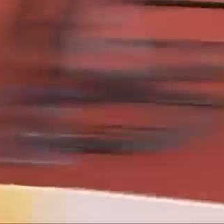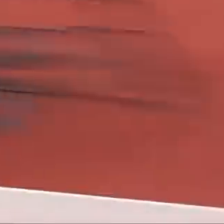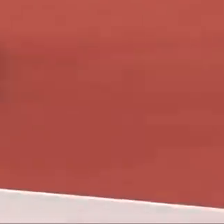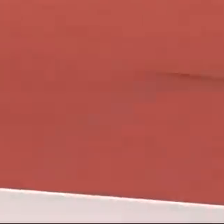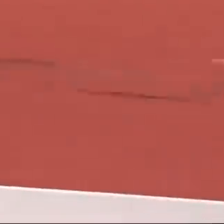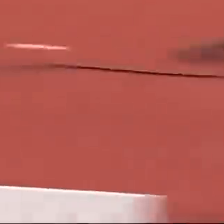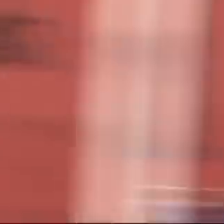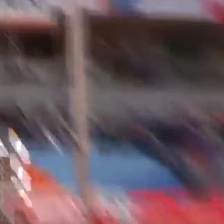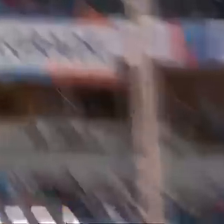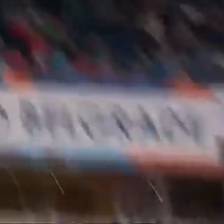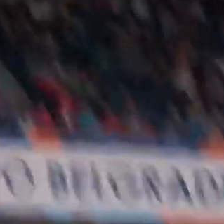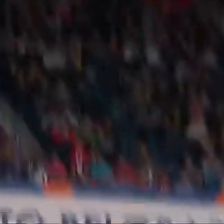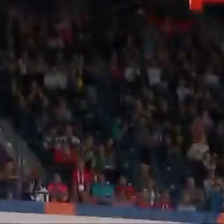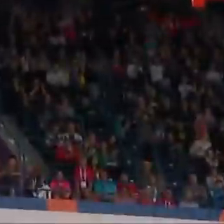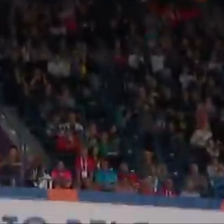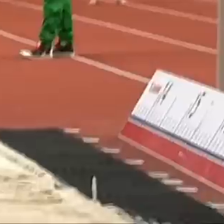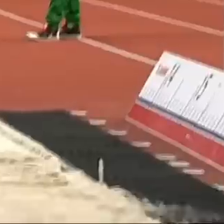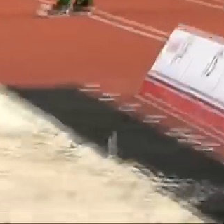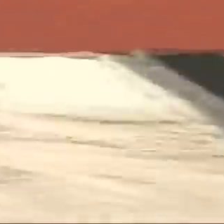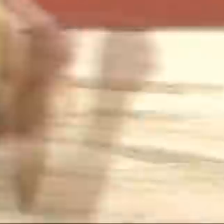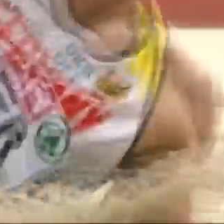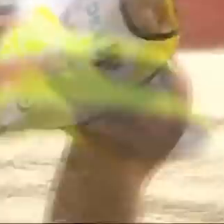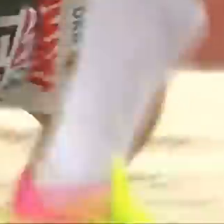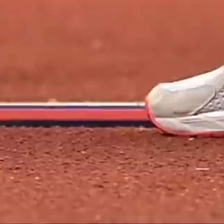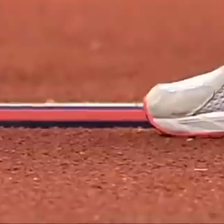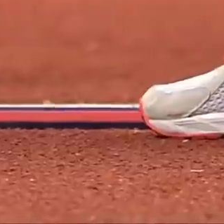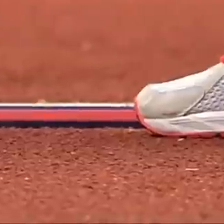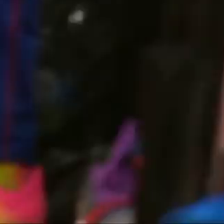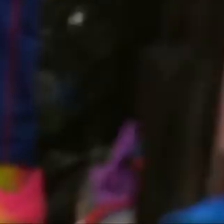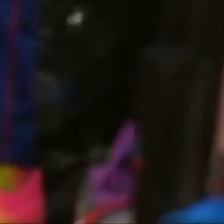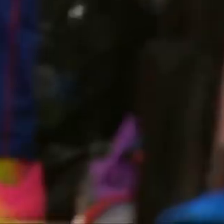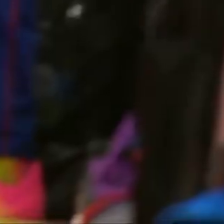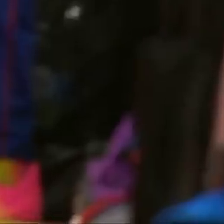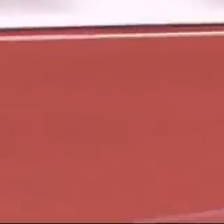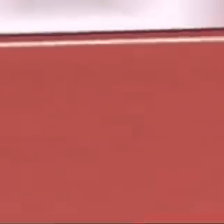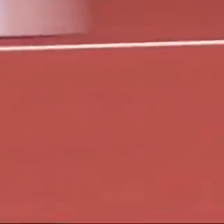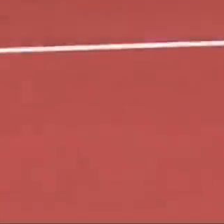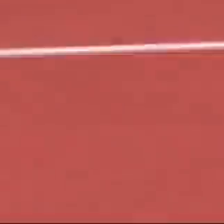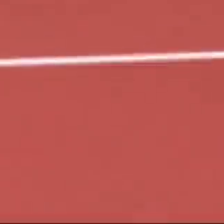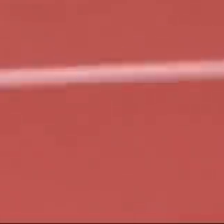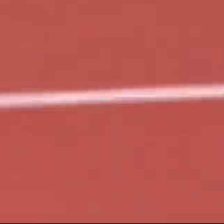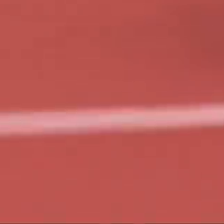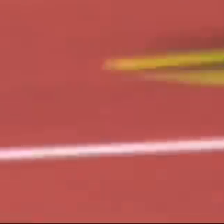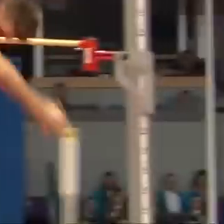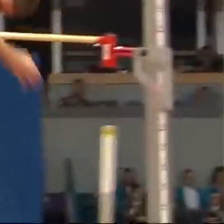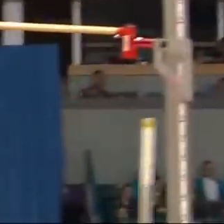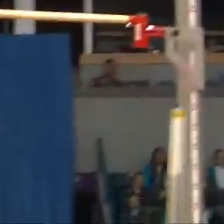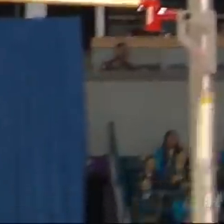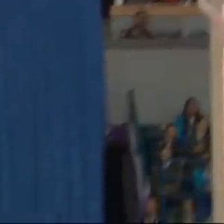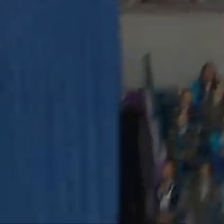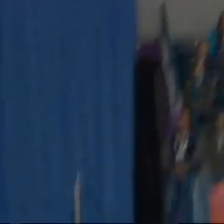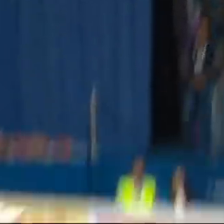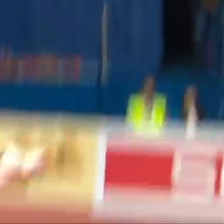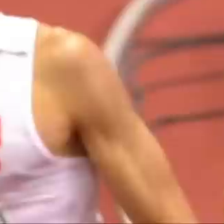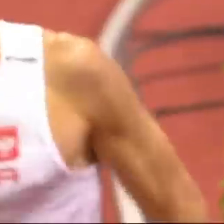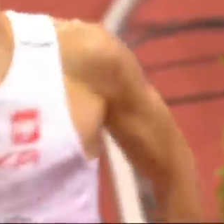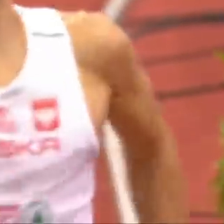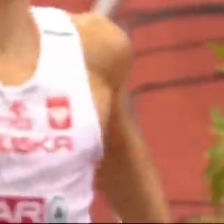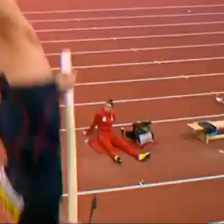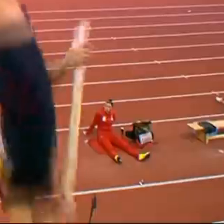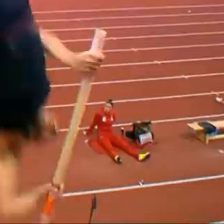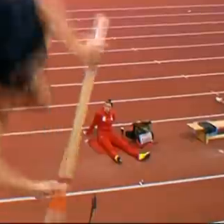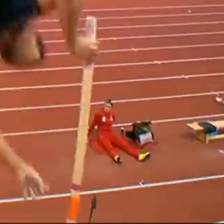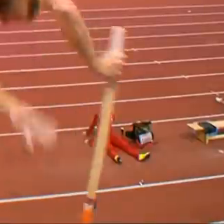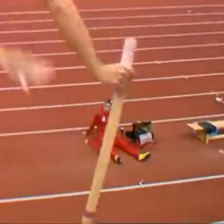Kova dėl medalių. Iki paskutinės sekundės. Iki paskutinio milimetro. Daugiau negu